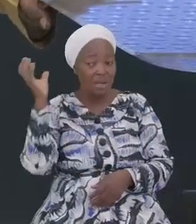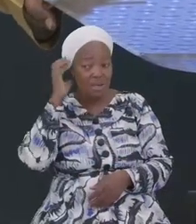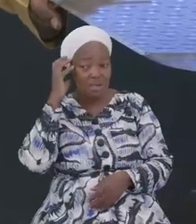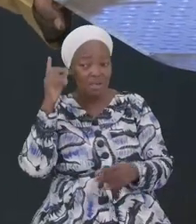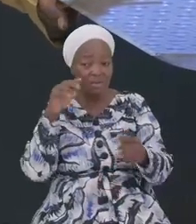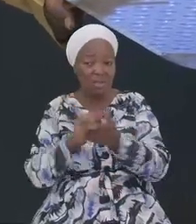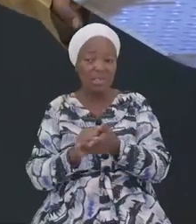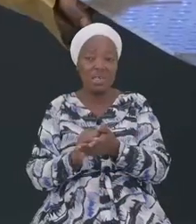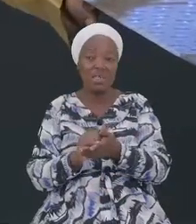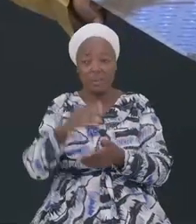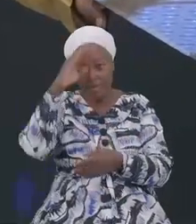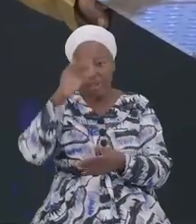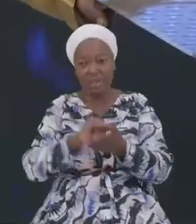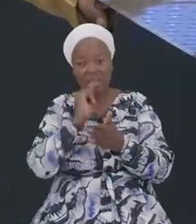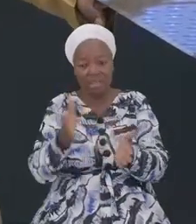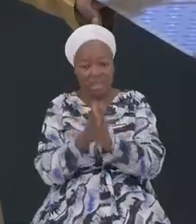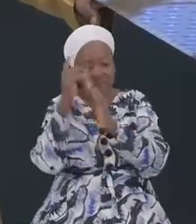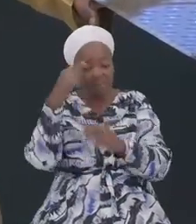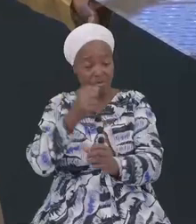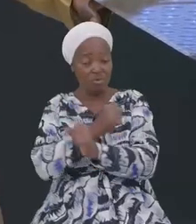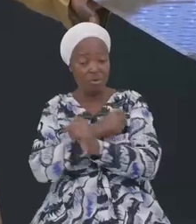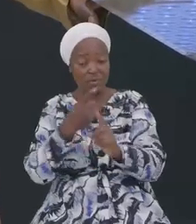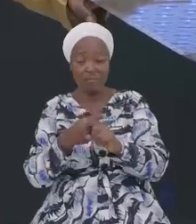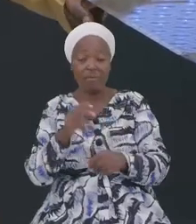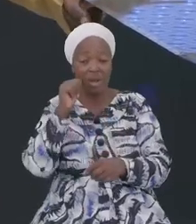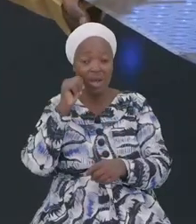se soumet à cet homme qui demande.